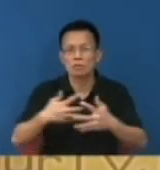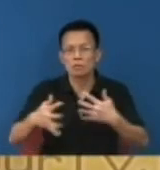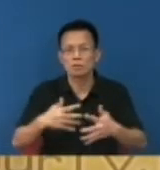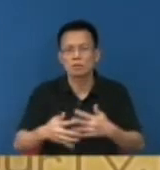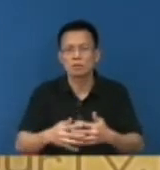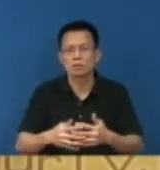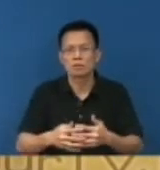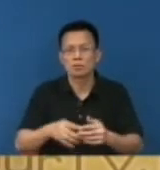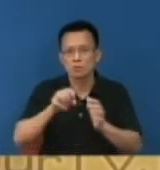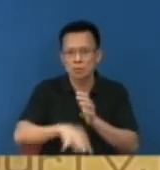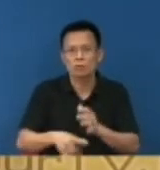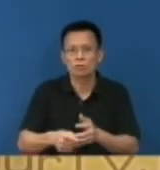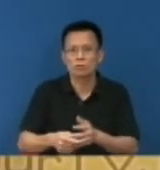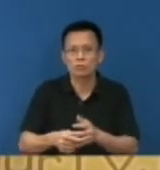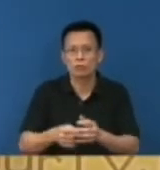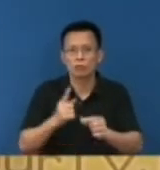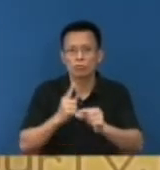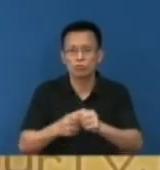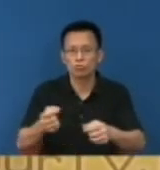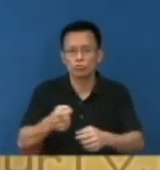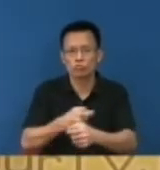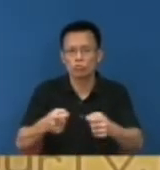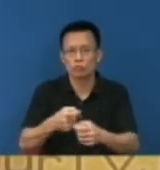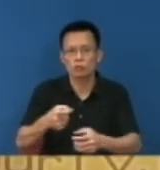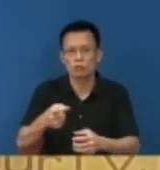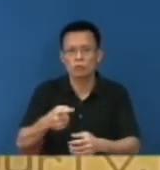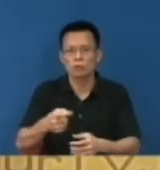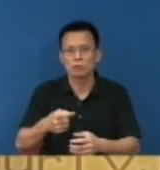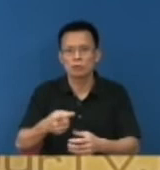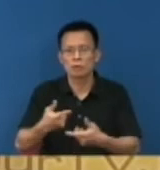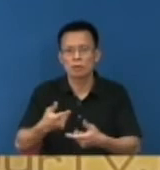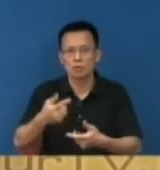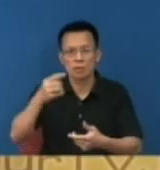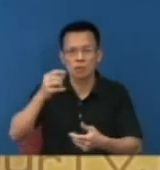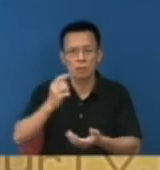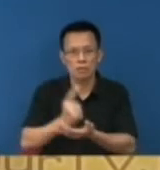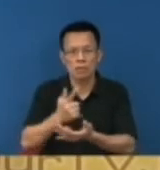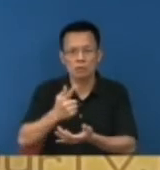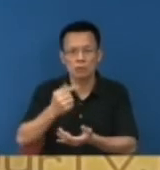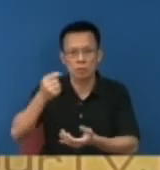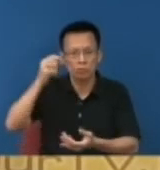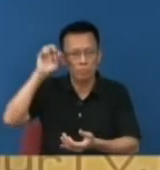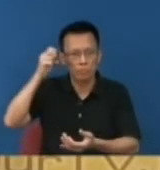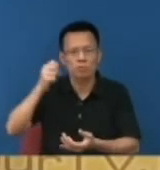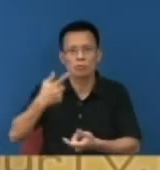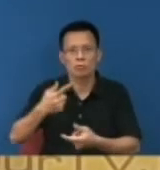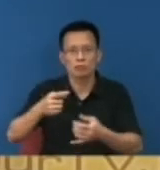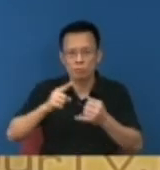了所謂中產階級的價值觀。所以其實總結一句來